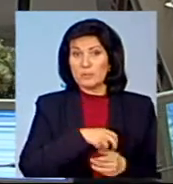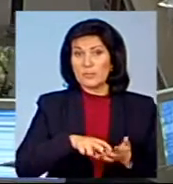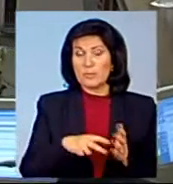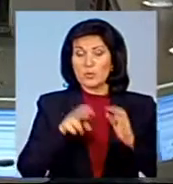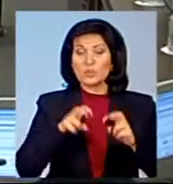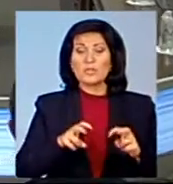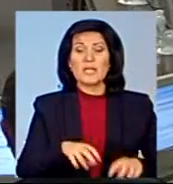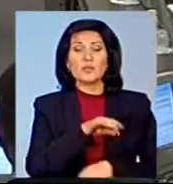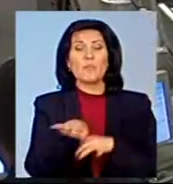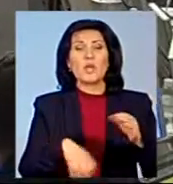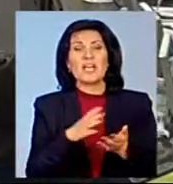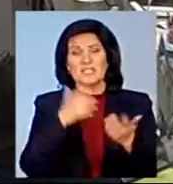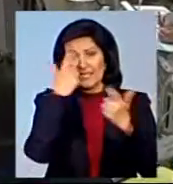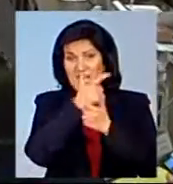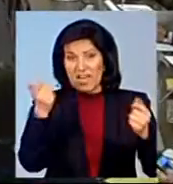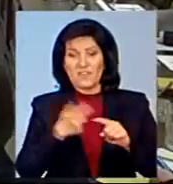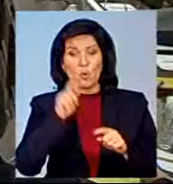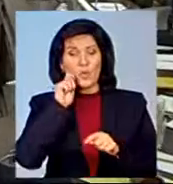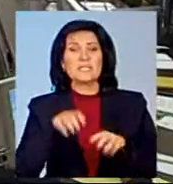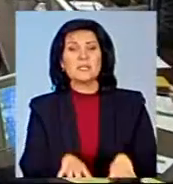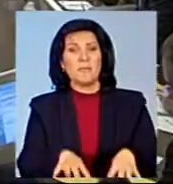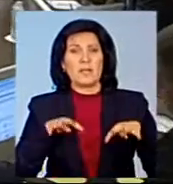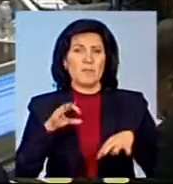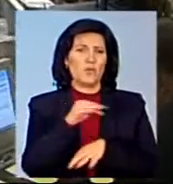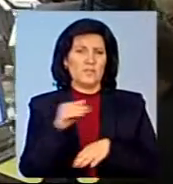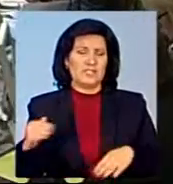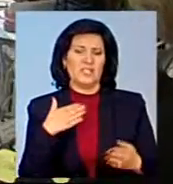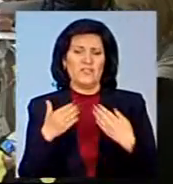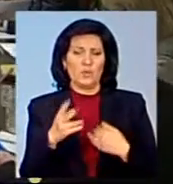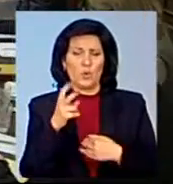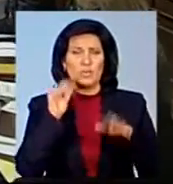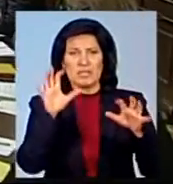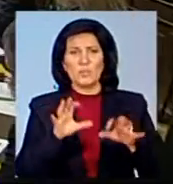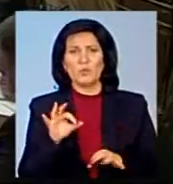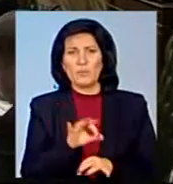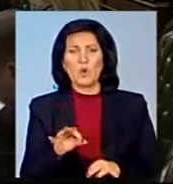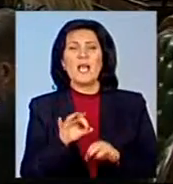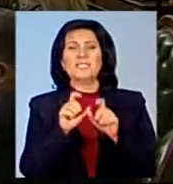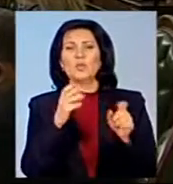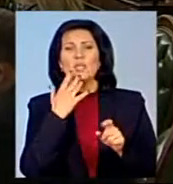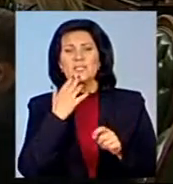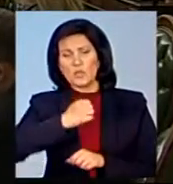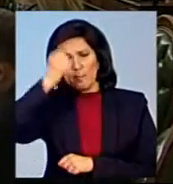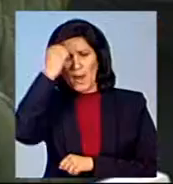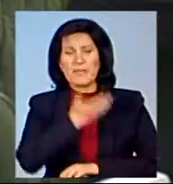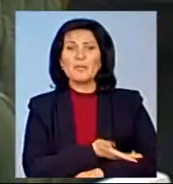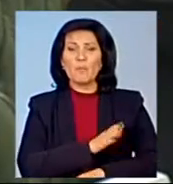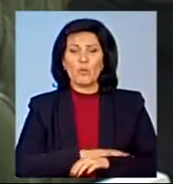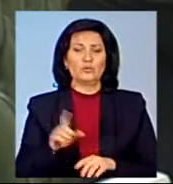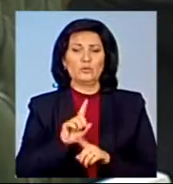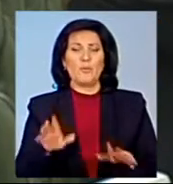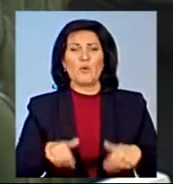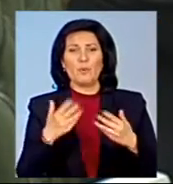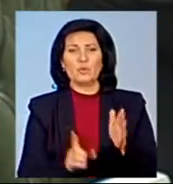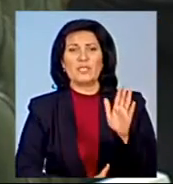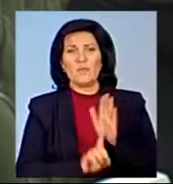планують розглянути проект заяви, якою український парламент офіційно відреагує на закон про Інститут національної пам'яті Польщі, що